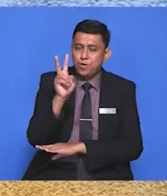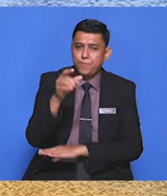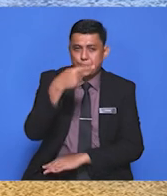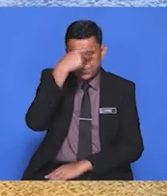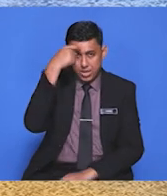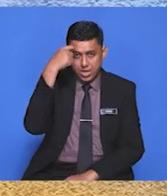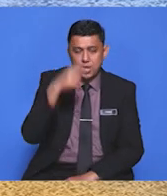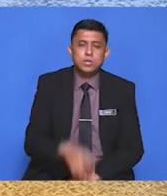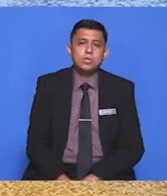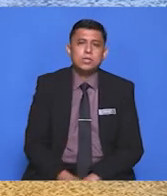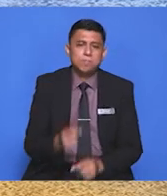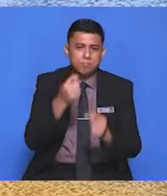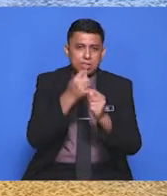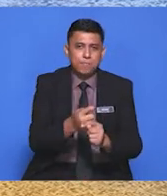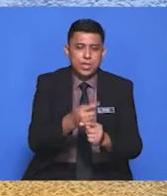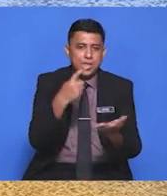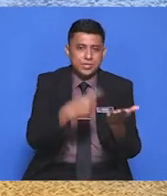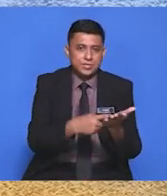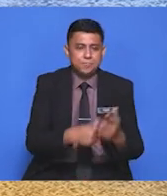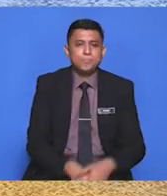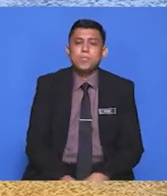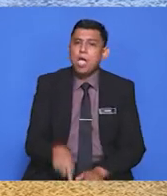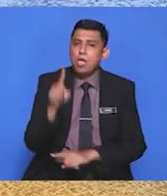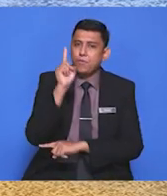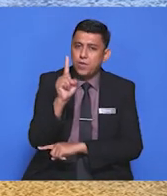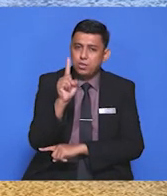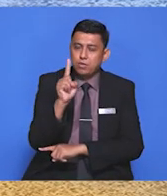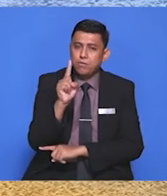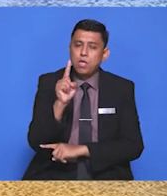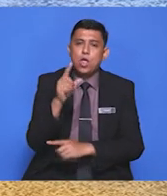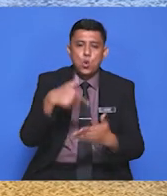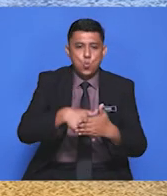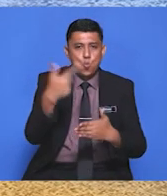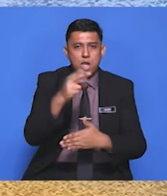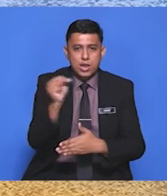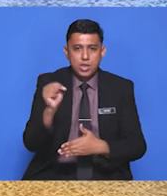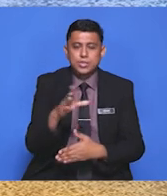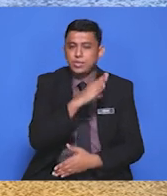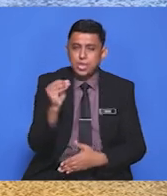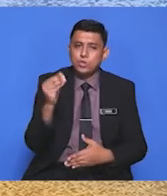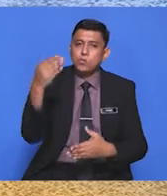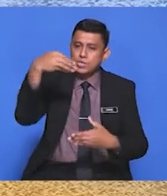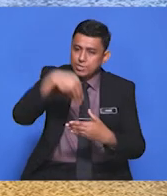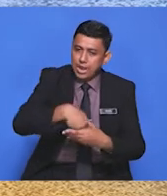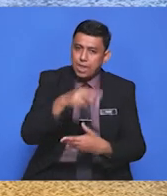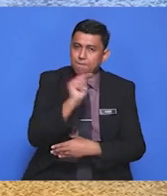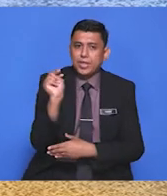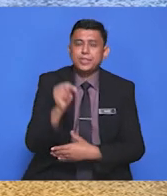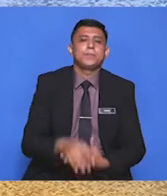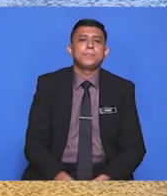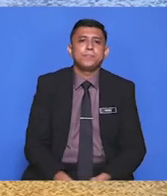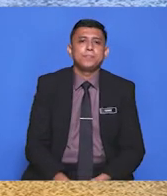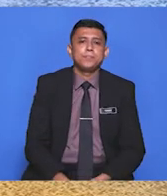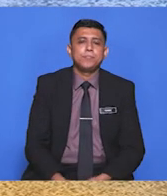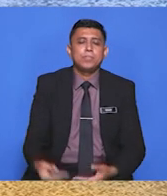yang mempengaruhi penetapan harga. Pertama, faktor luaran. Yang kedua, faktor dalaman.